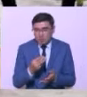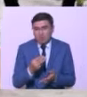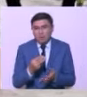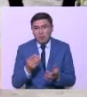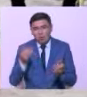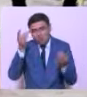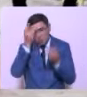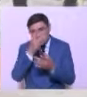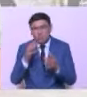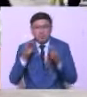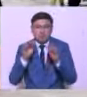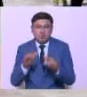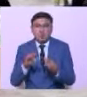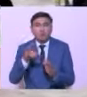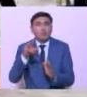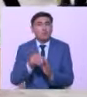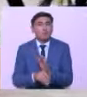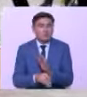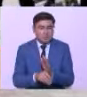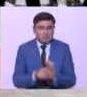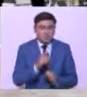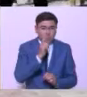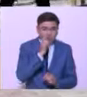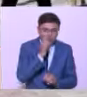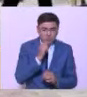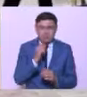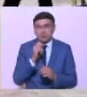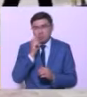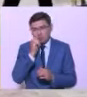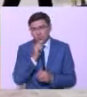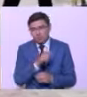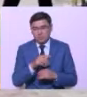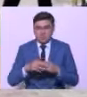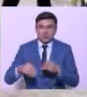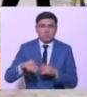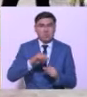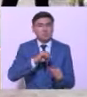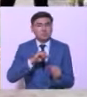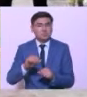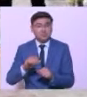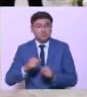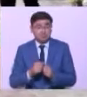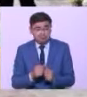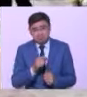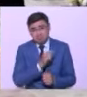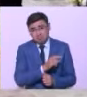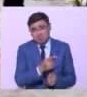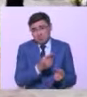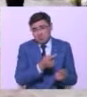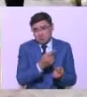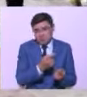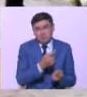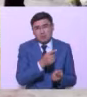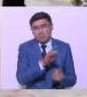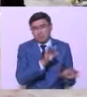является военно-патриотический конкурс «Ержигет ел корганы». Здесь награждаются все, как и победители, так и просто участники. Также были вручены